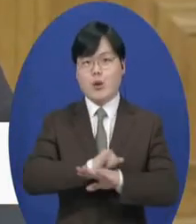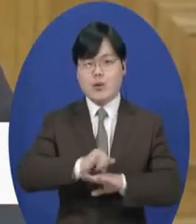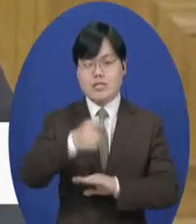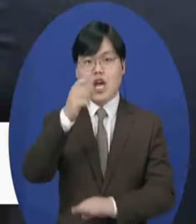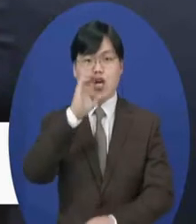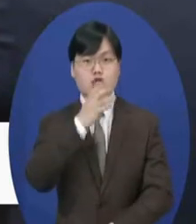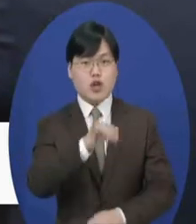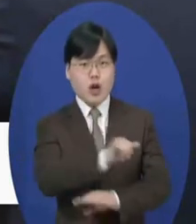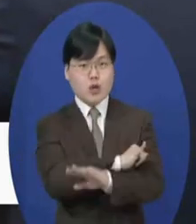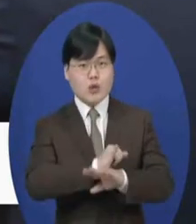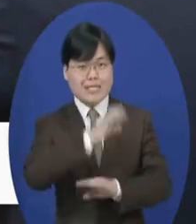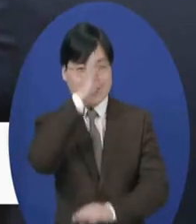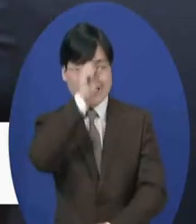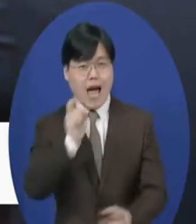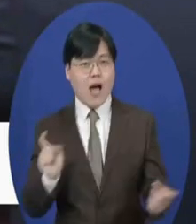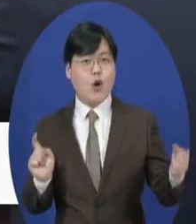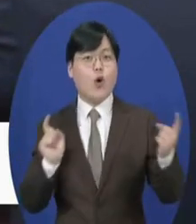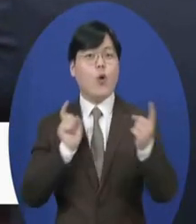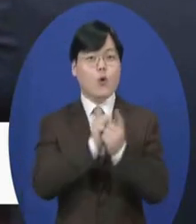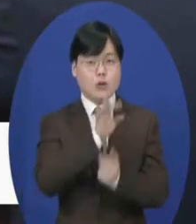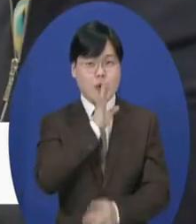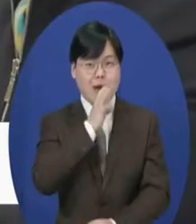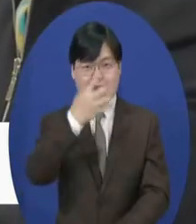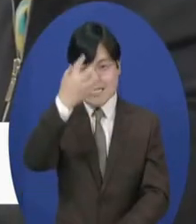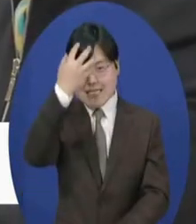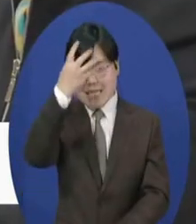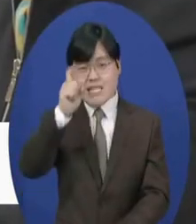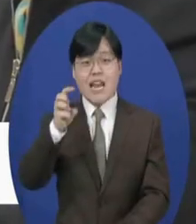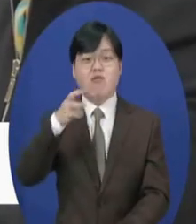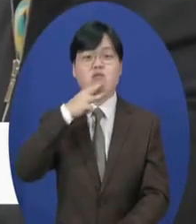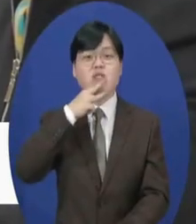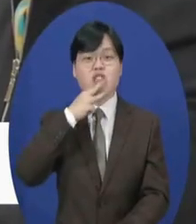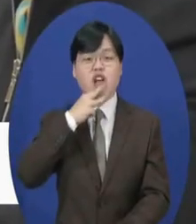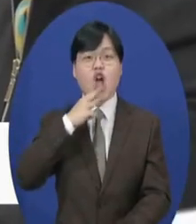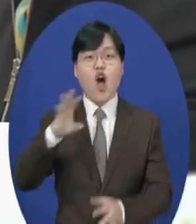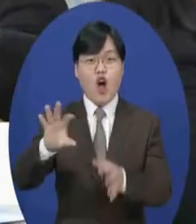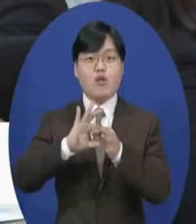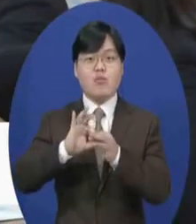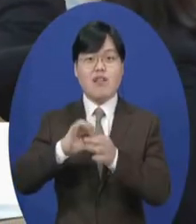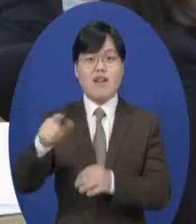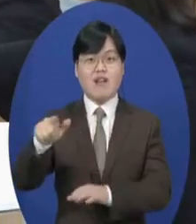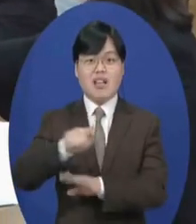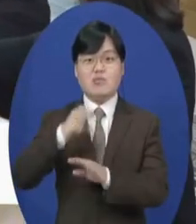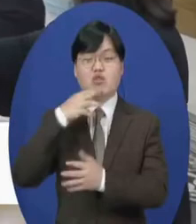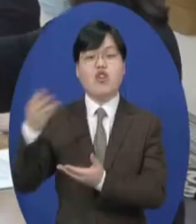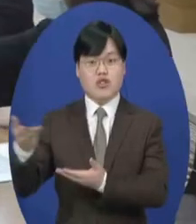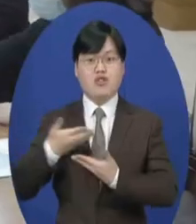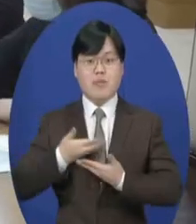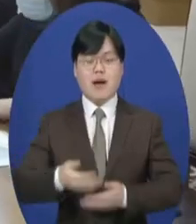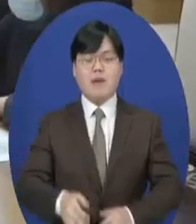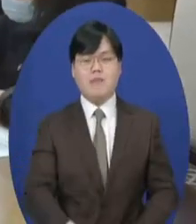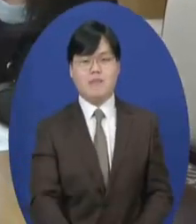улс, бүгд найрамдах Солонгос улсын элчин сайд нартай уулзна гэж засгийн газрын хэвлэлтэд хариуцах газраас мэдээллээ.